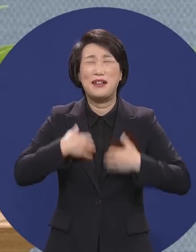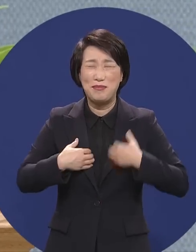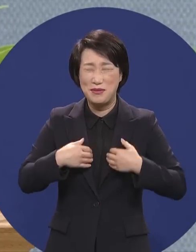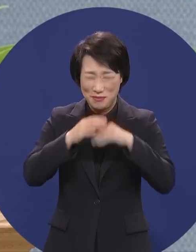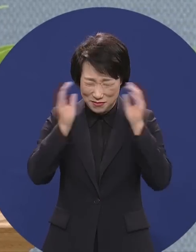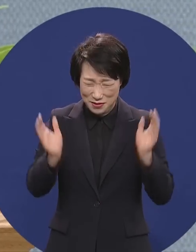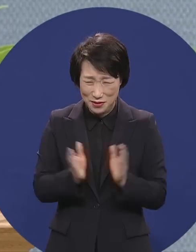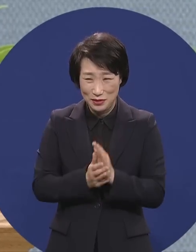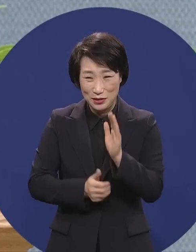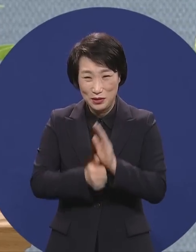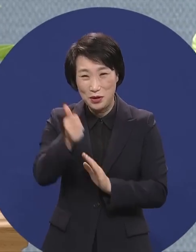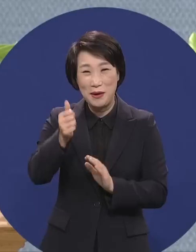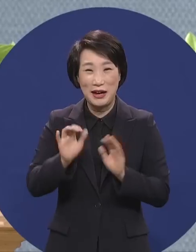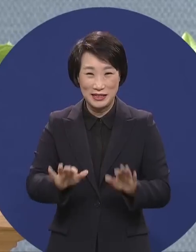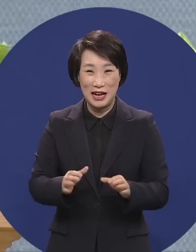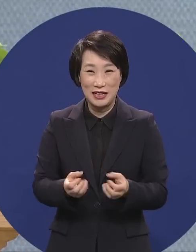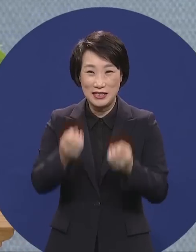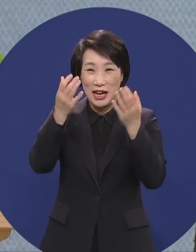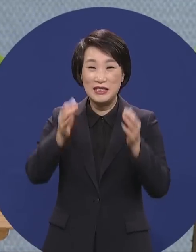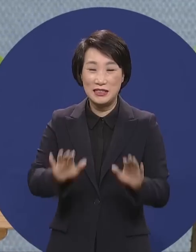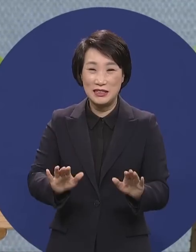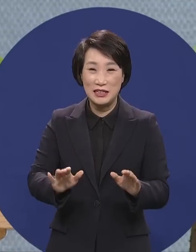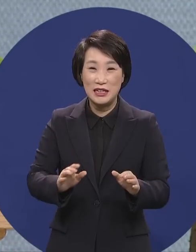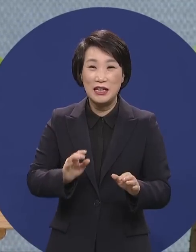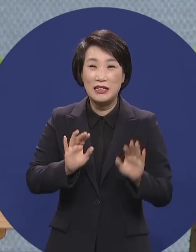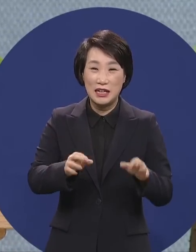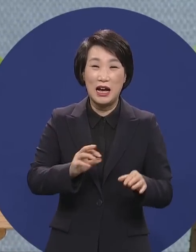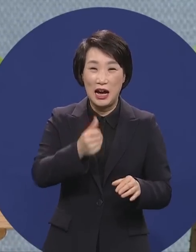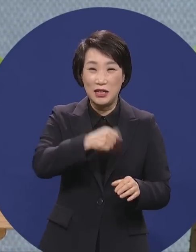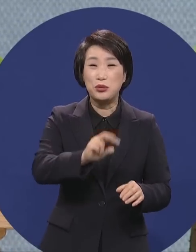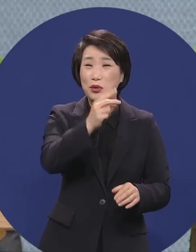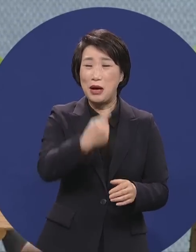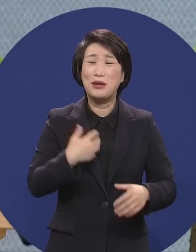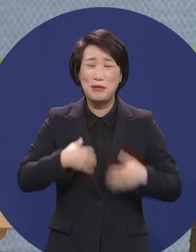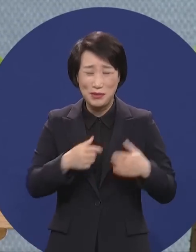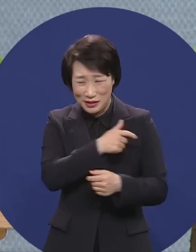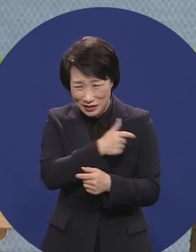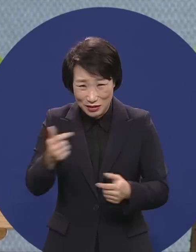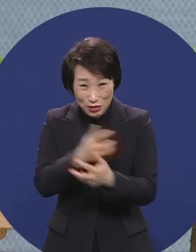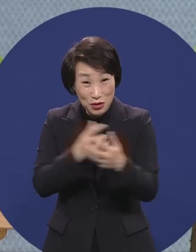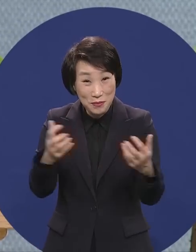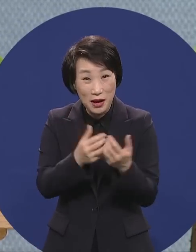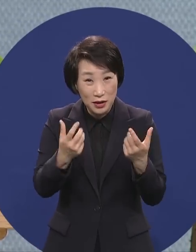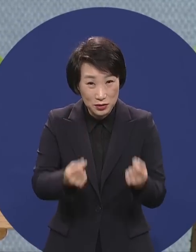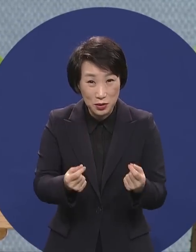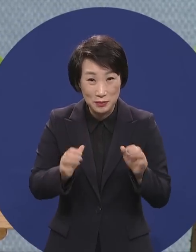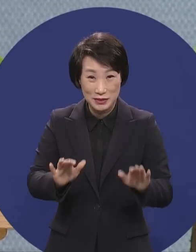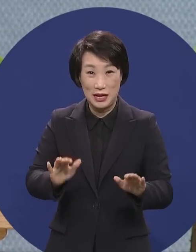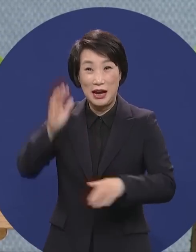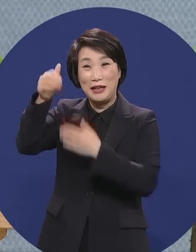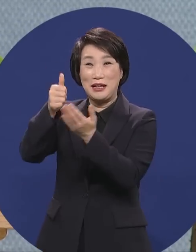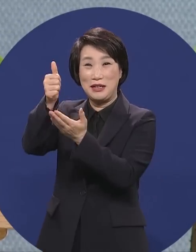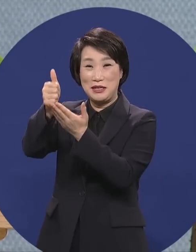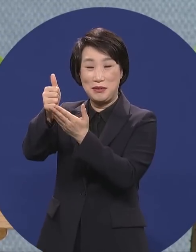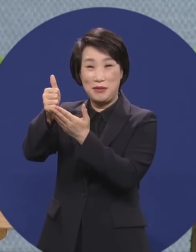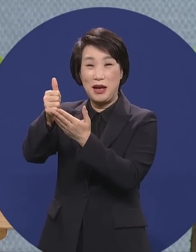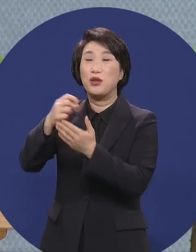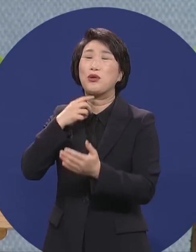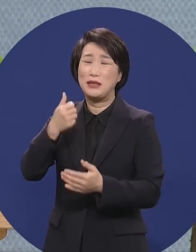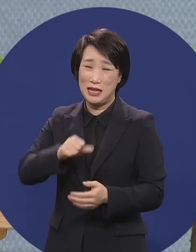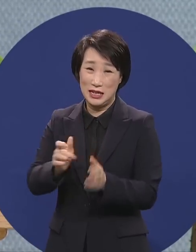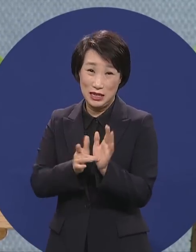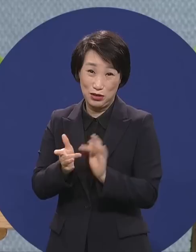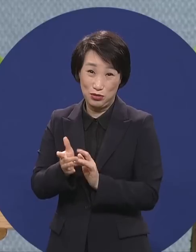소망과 잔치 속에서 탕자를 얻은 기쁨이 충만했듯이 하나님은 자기